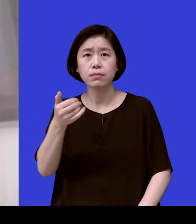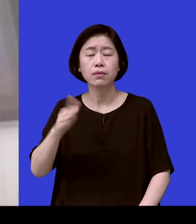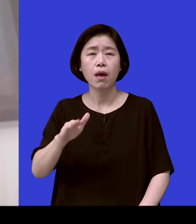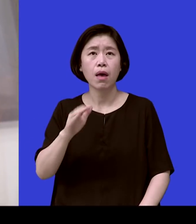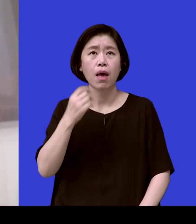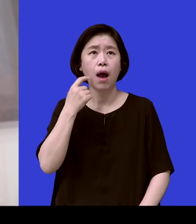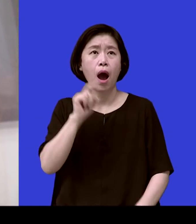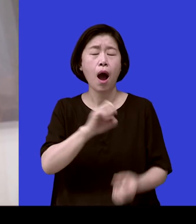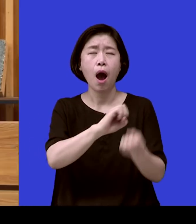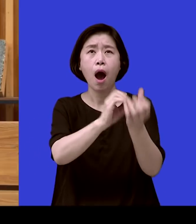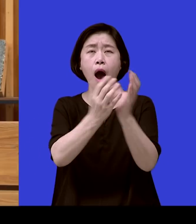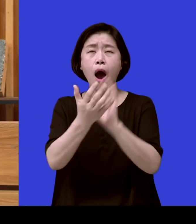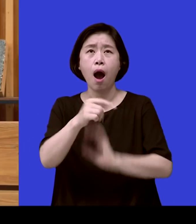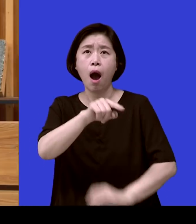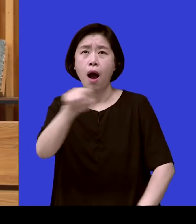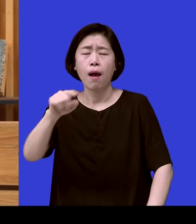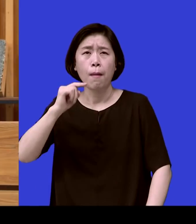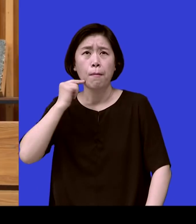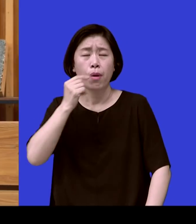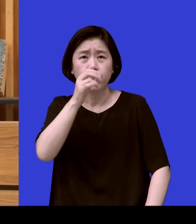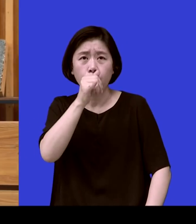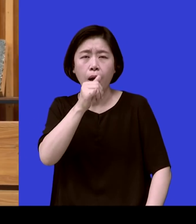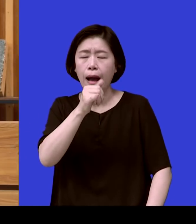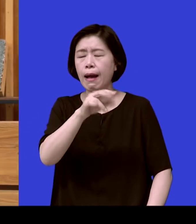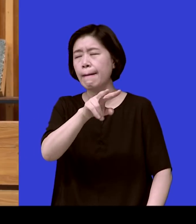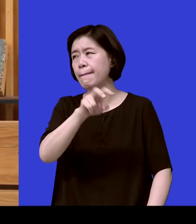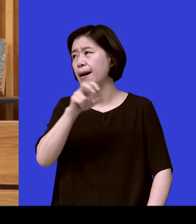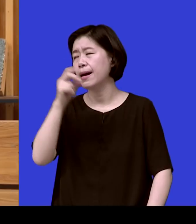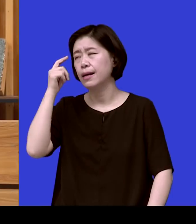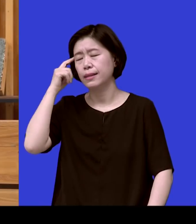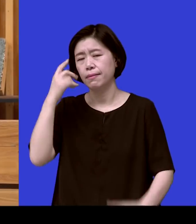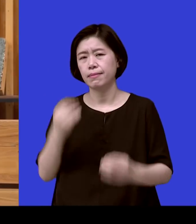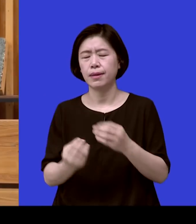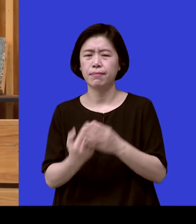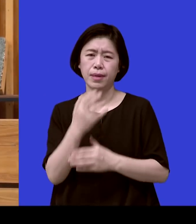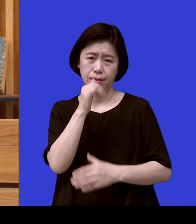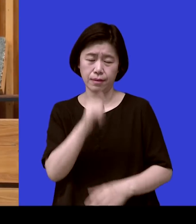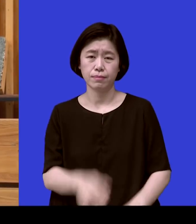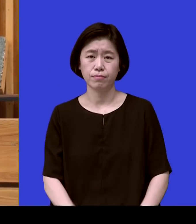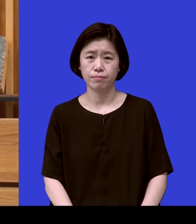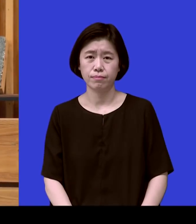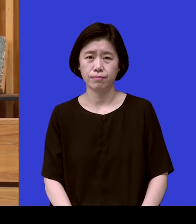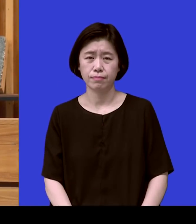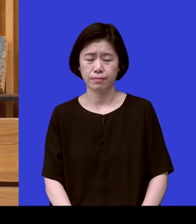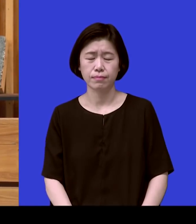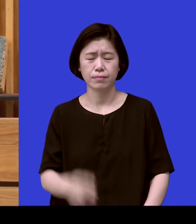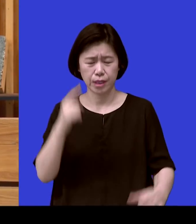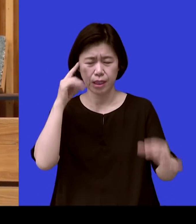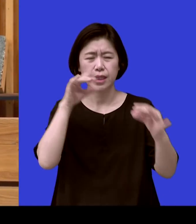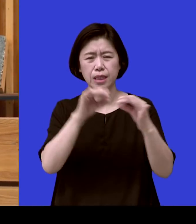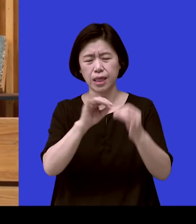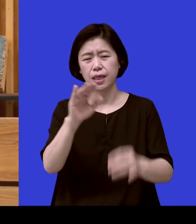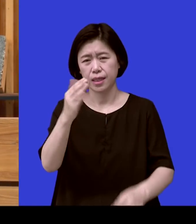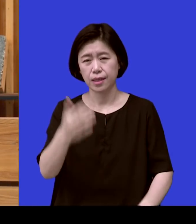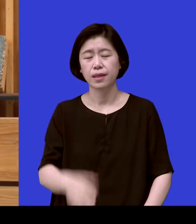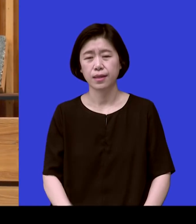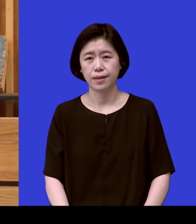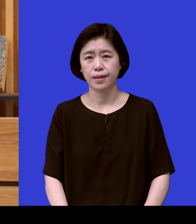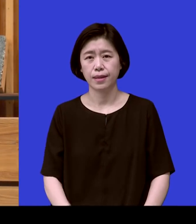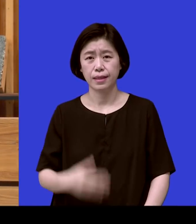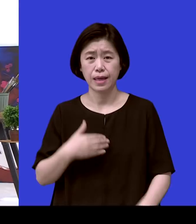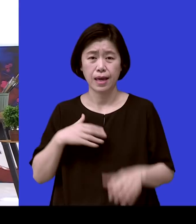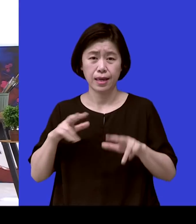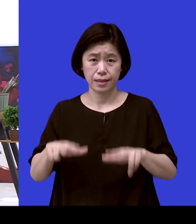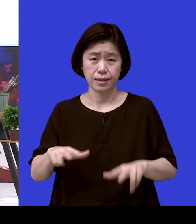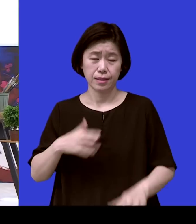가슴에 묻는다고들 하는데 네. 저도 지금 이제 뭐 7살, 3살 어린 딸들이 있다 보니까 네. 어떤